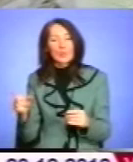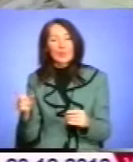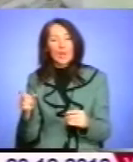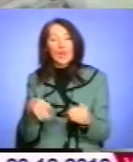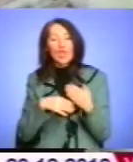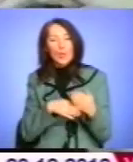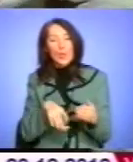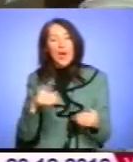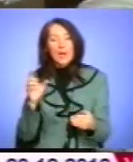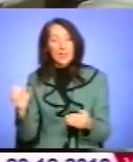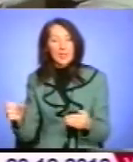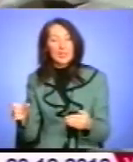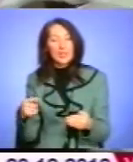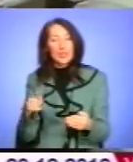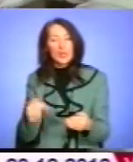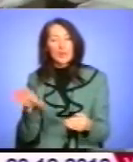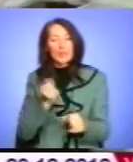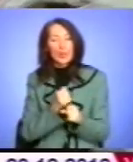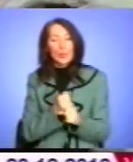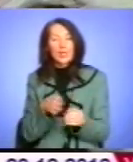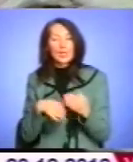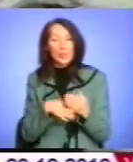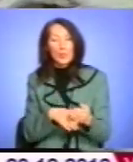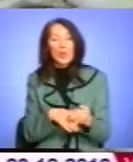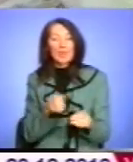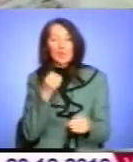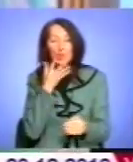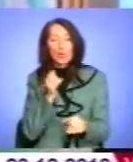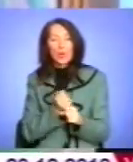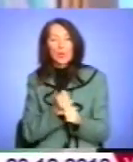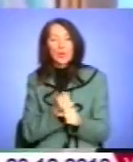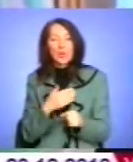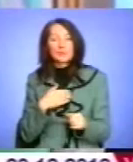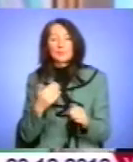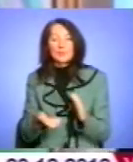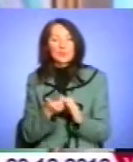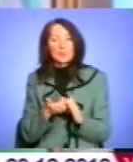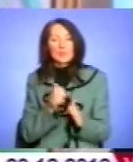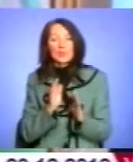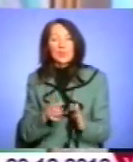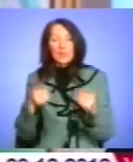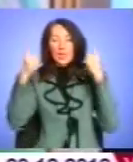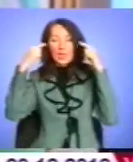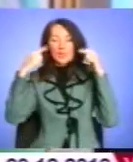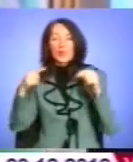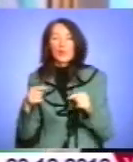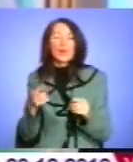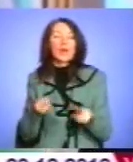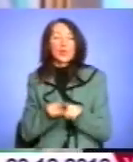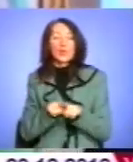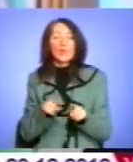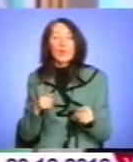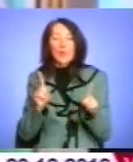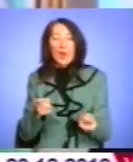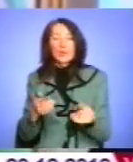допомагати іншому, все робити, допомагати, добре робити. Нам не вистачає не тільки казкових, і в реальному житті ангелів теж. Ми хочемо,